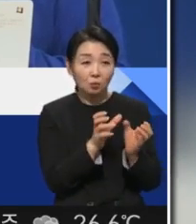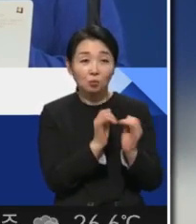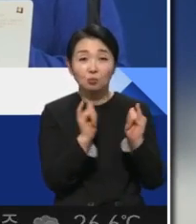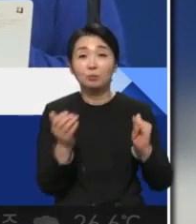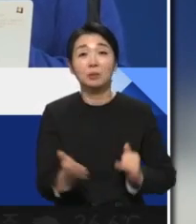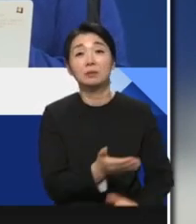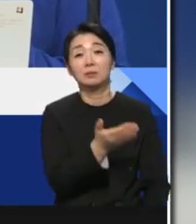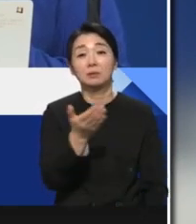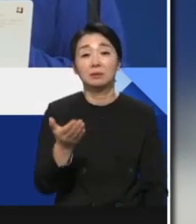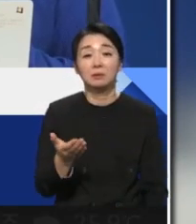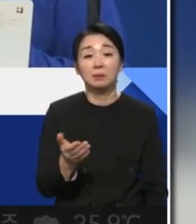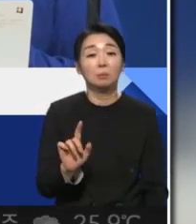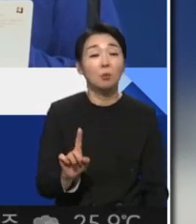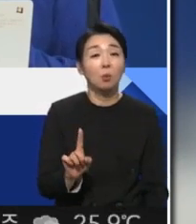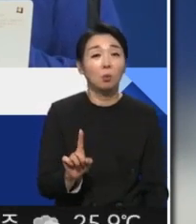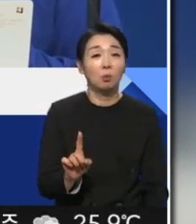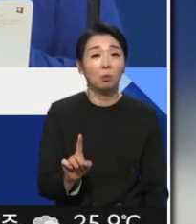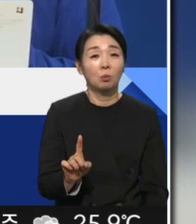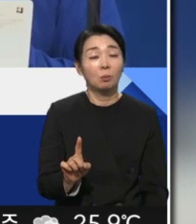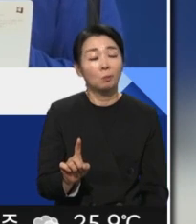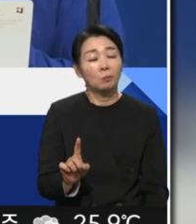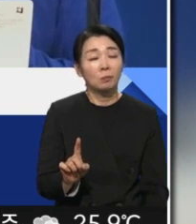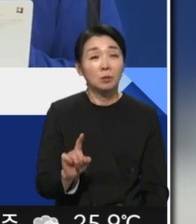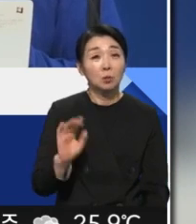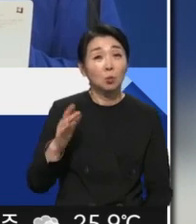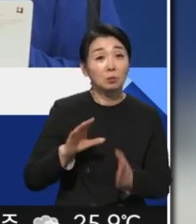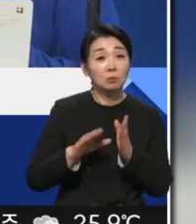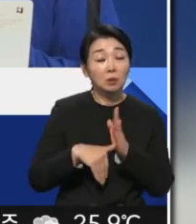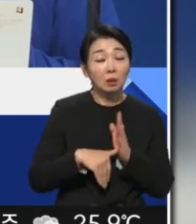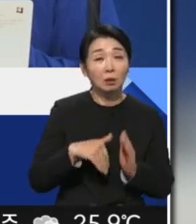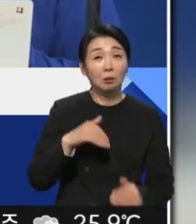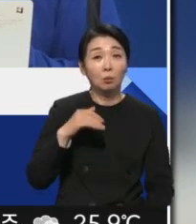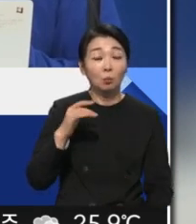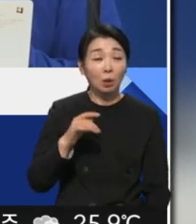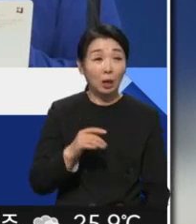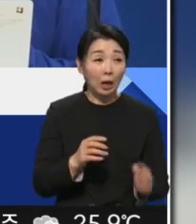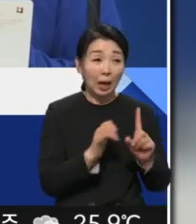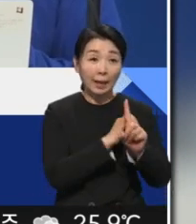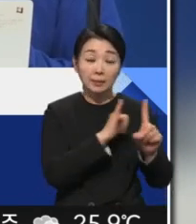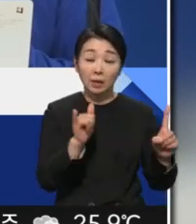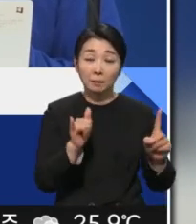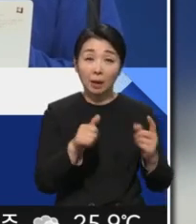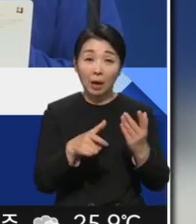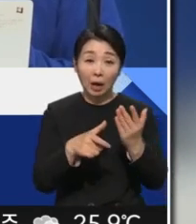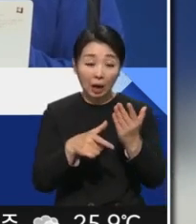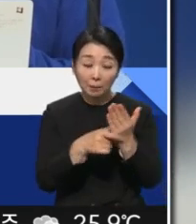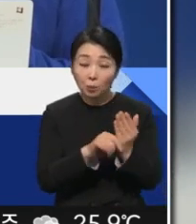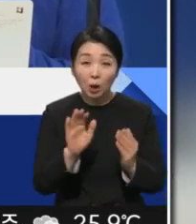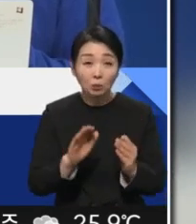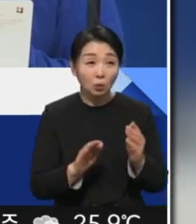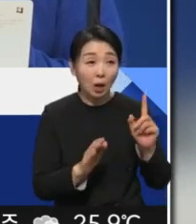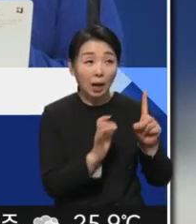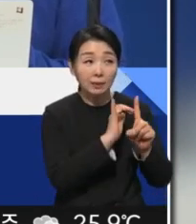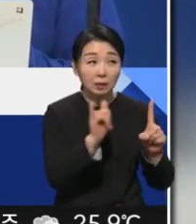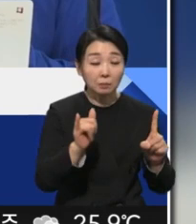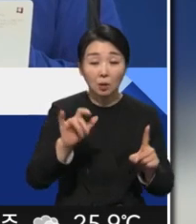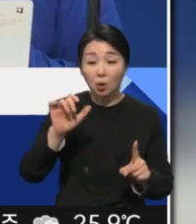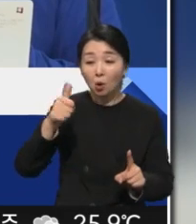국민들께서도 아니 요즘 세상에 무슨 1인 1표가 아니고 1인 50표, 뭐